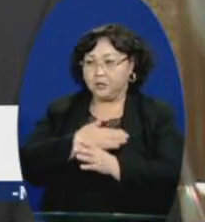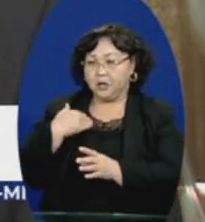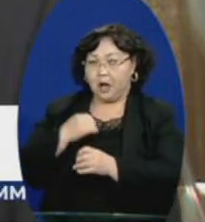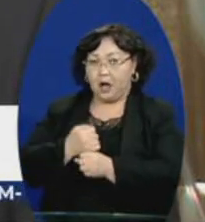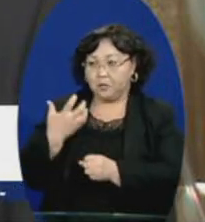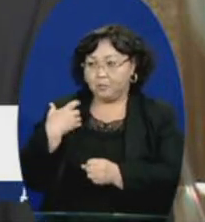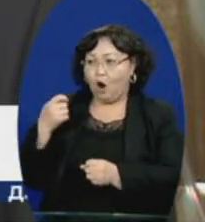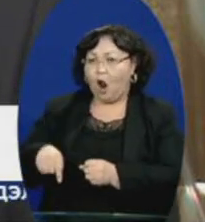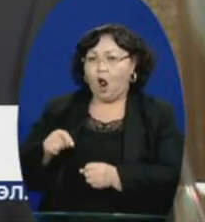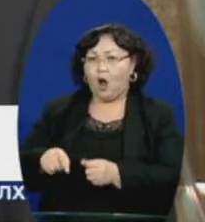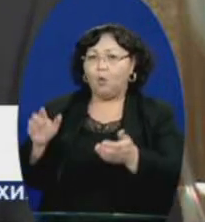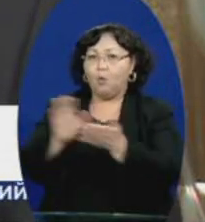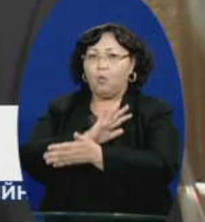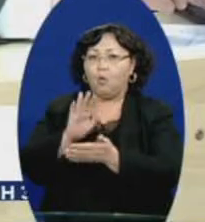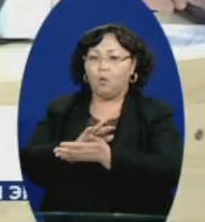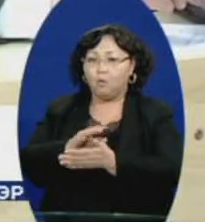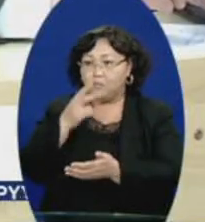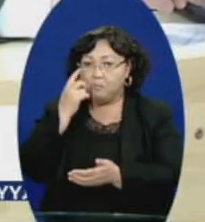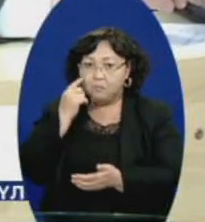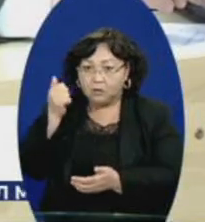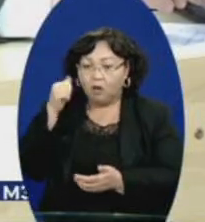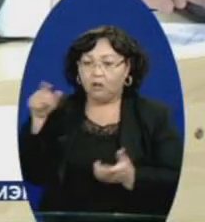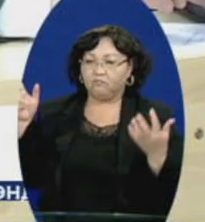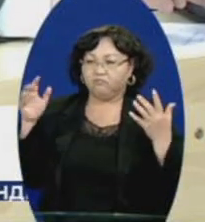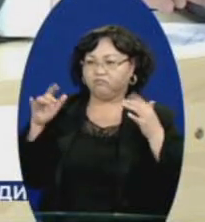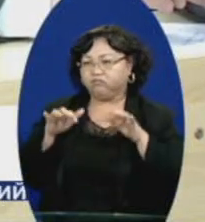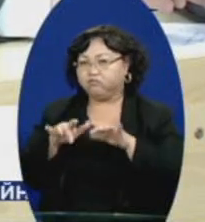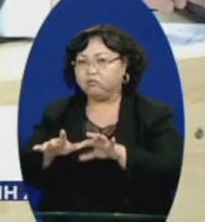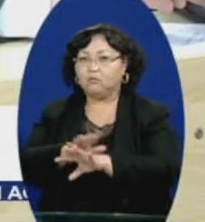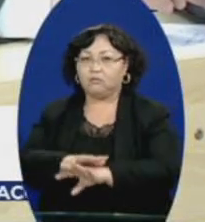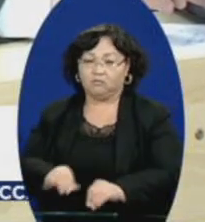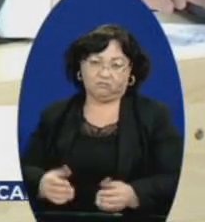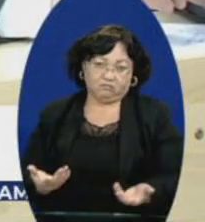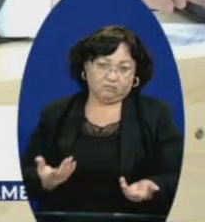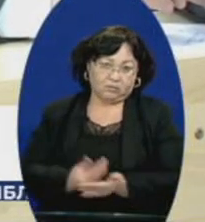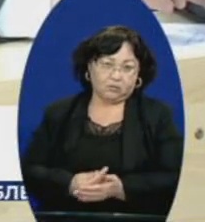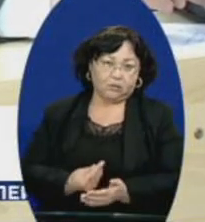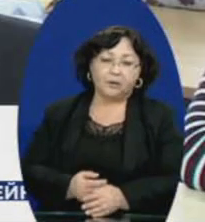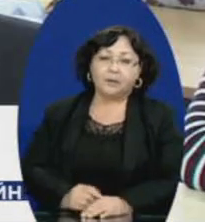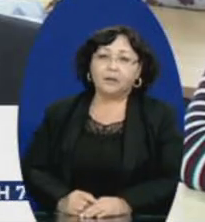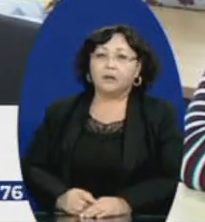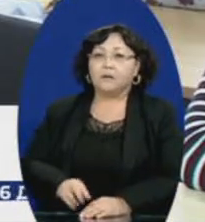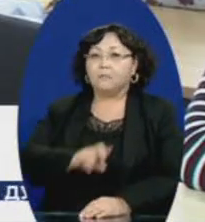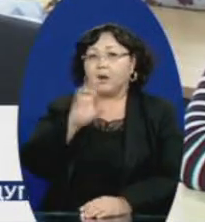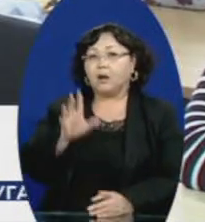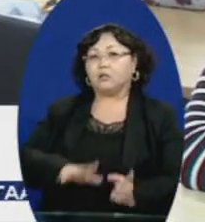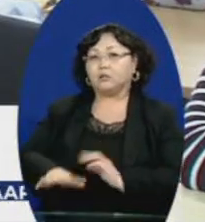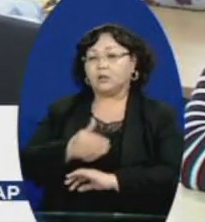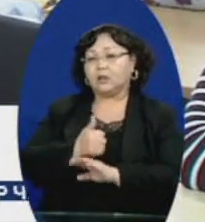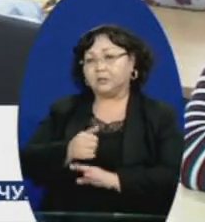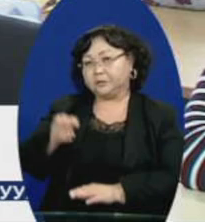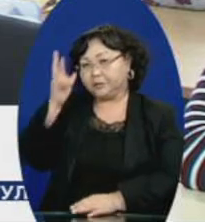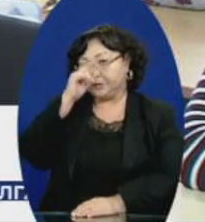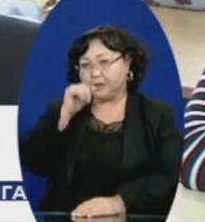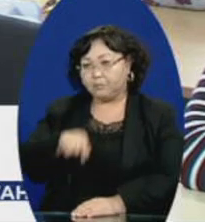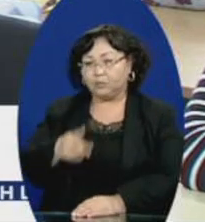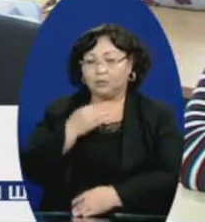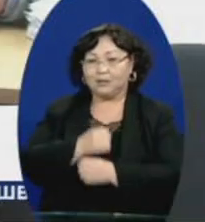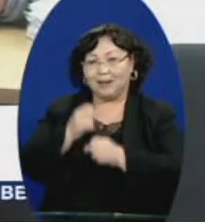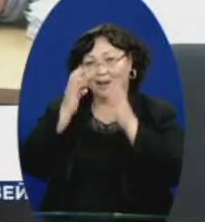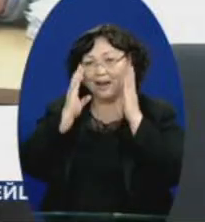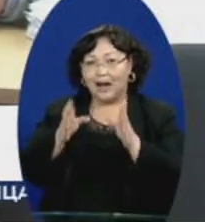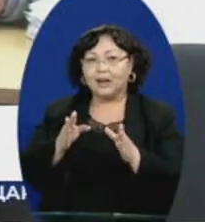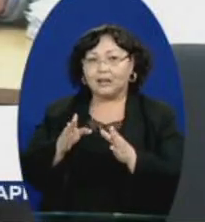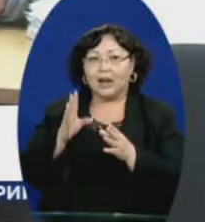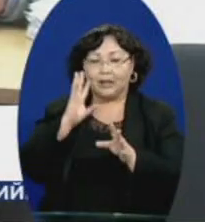богинохон хугацаанд мэдээд тэрийг очиход унтраач. Байгаль орчин аль жуулчлалын яам эдгээр асуудлуудад онцгойлон анхаарч цогц арга хэмжээ авахар төлөвлөж